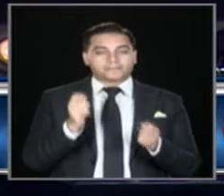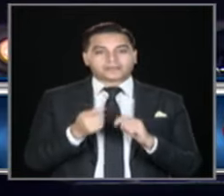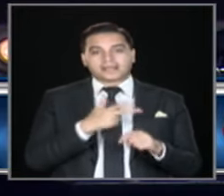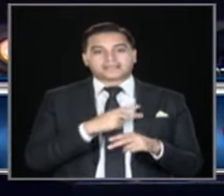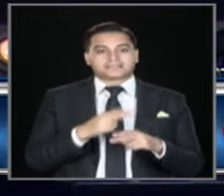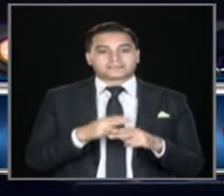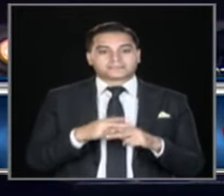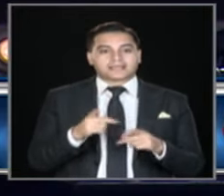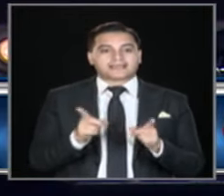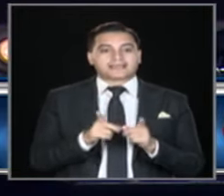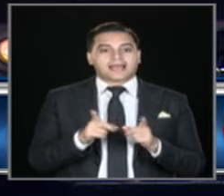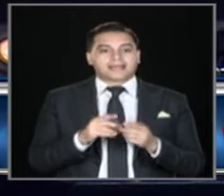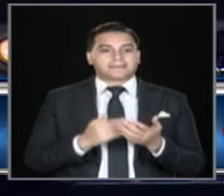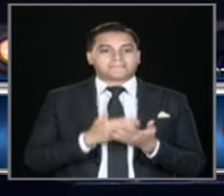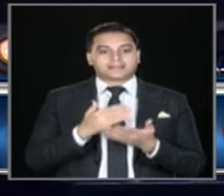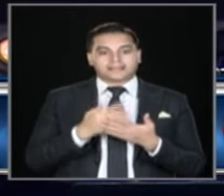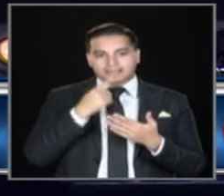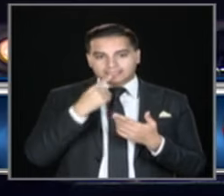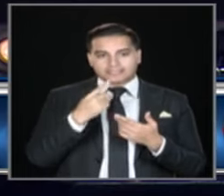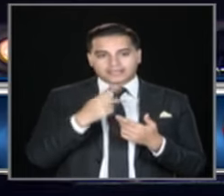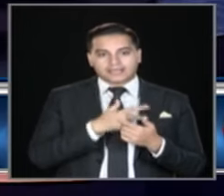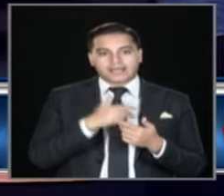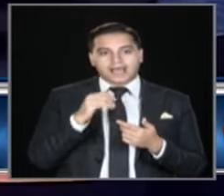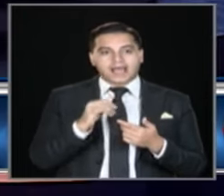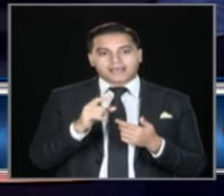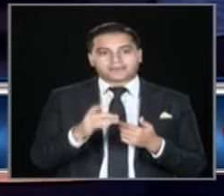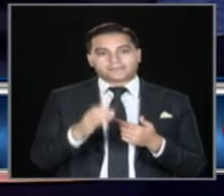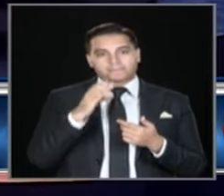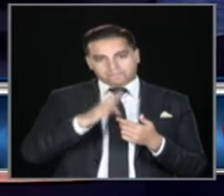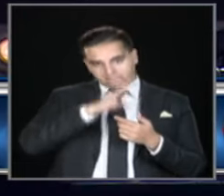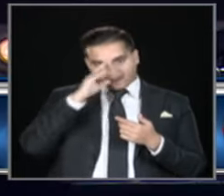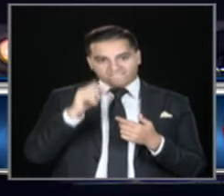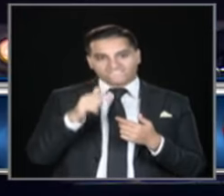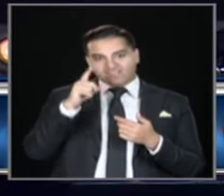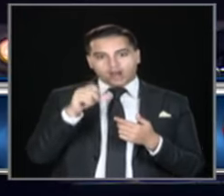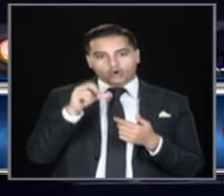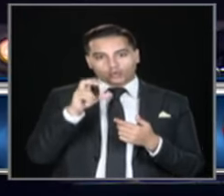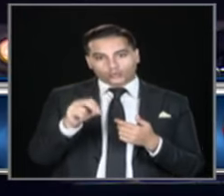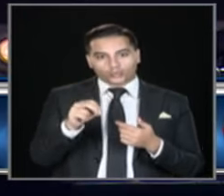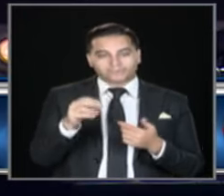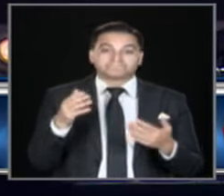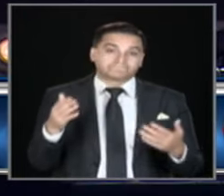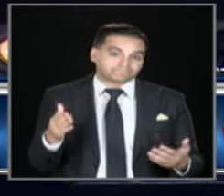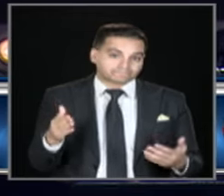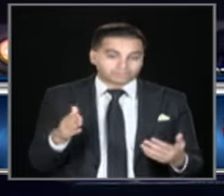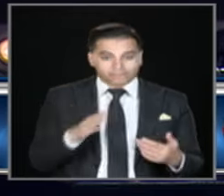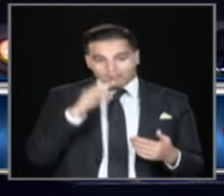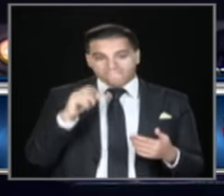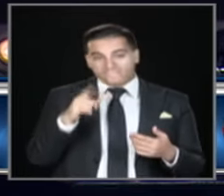لمجمع التحرير بعدها بسنه اجابتك يا ايمن الملك فاروق الملك فاروق